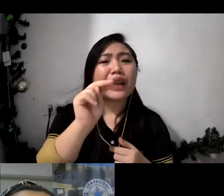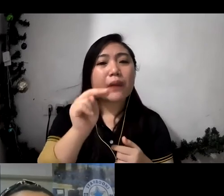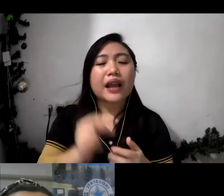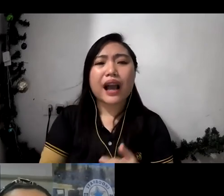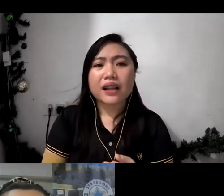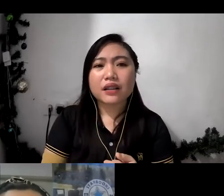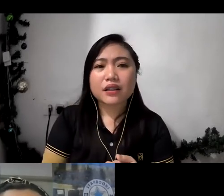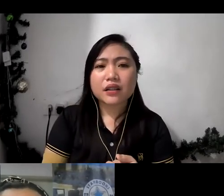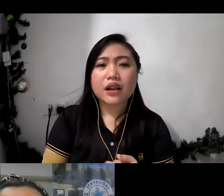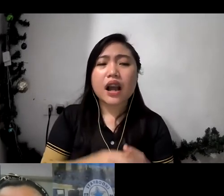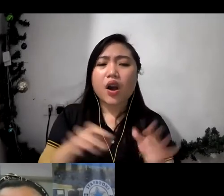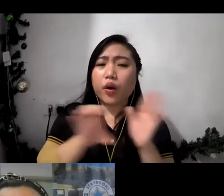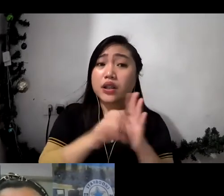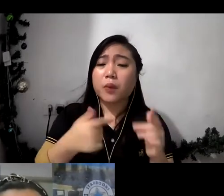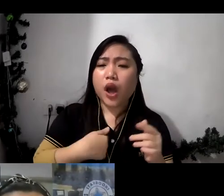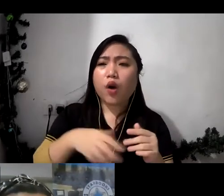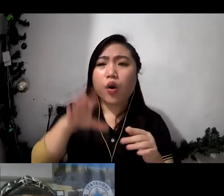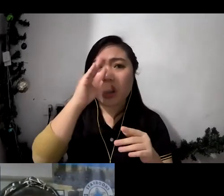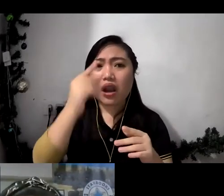Kasi, halimbawa, lalaki ako,